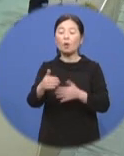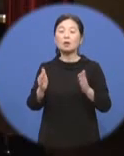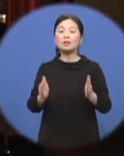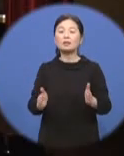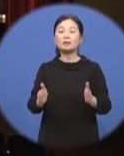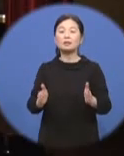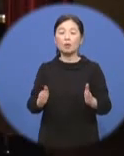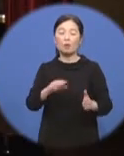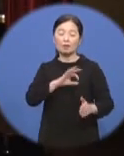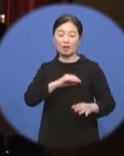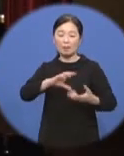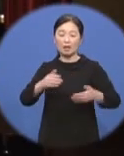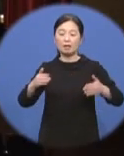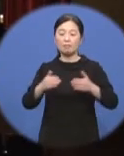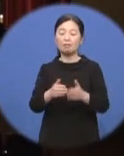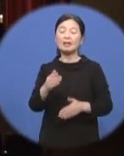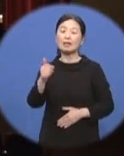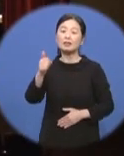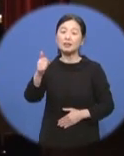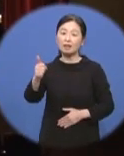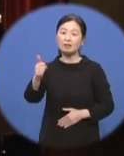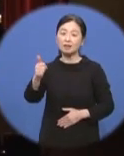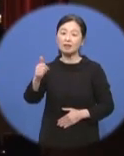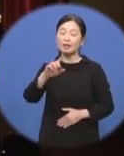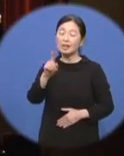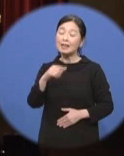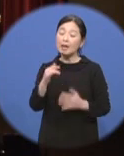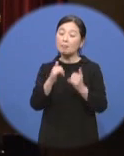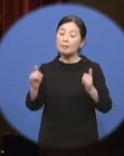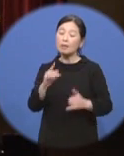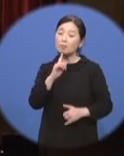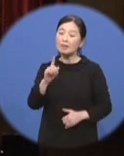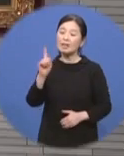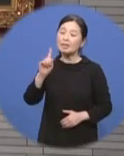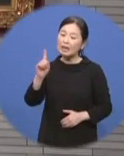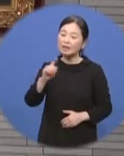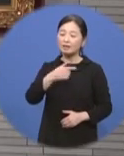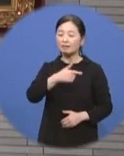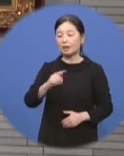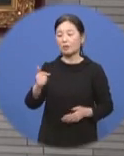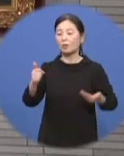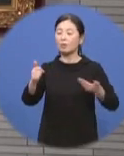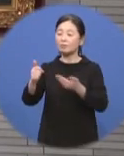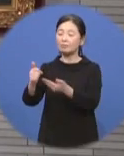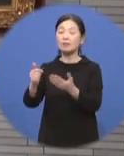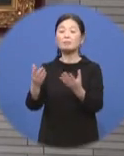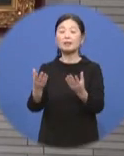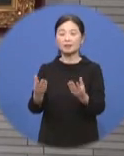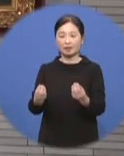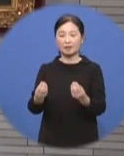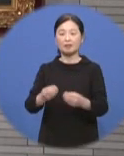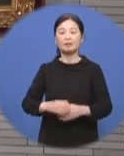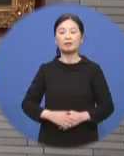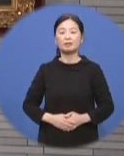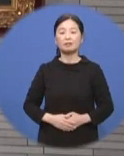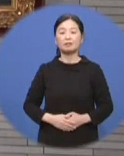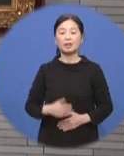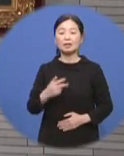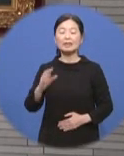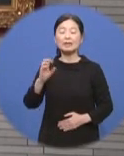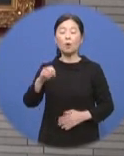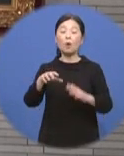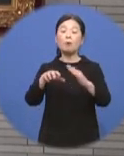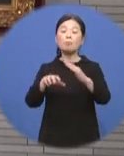展開、県民へのメッセージを聞きました。 ジオパークについてなんですけれど、最近本